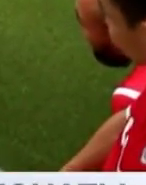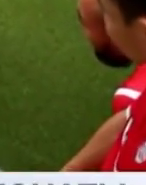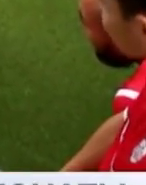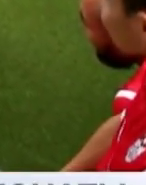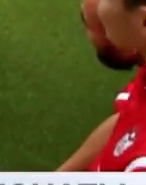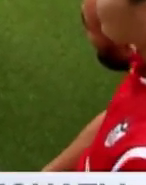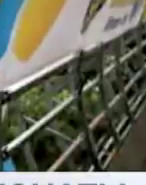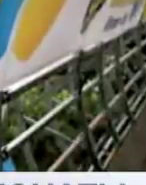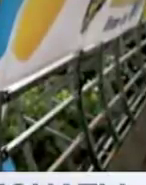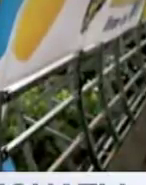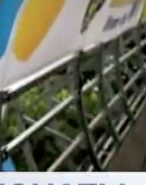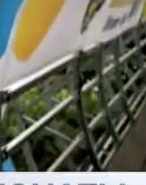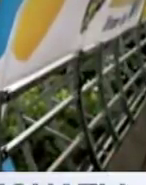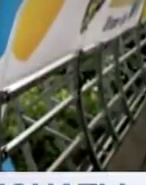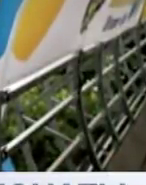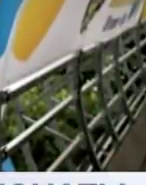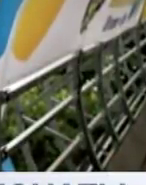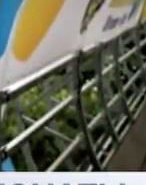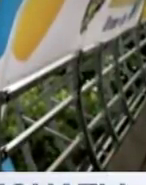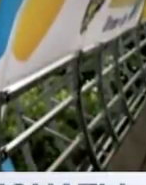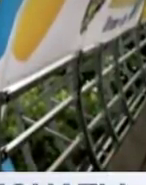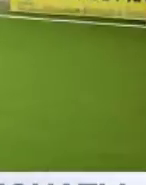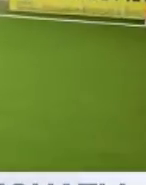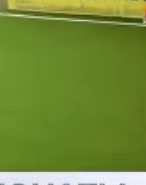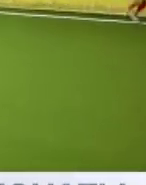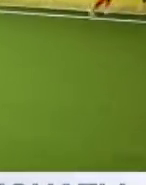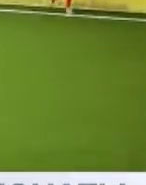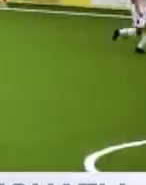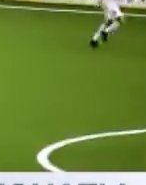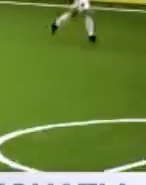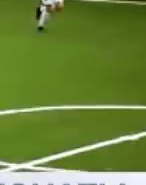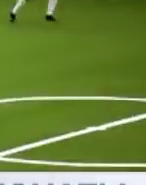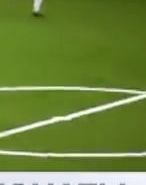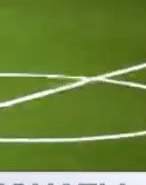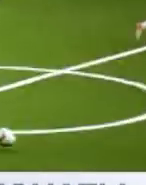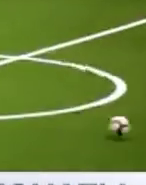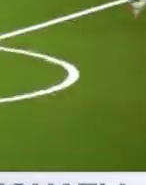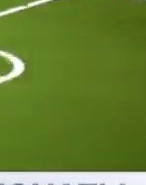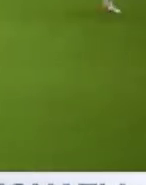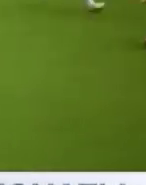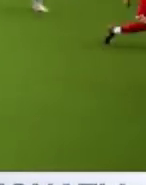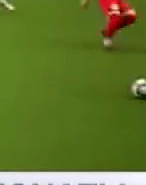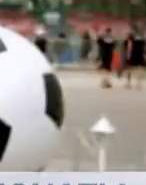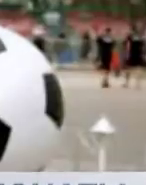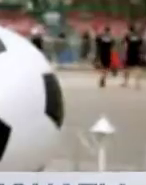бар. Жерлестеріміз енді соңғылармен кездесіп, топ үздігі атануға тырысады.